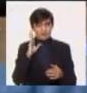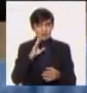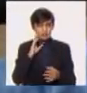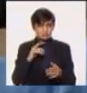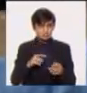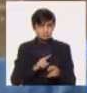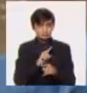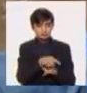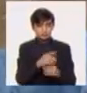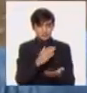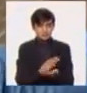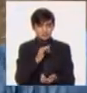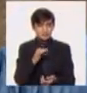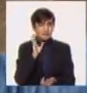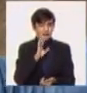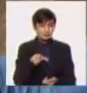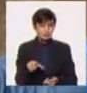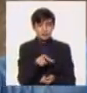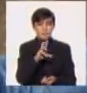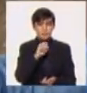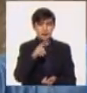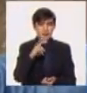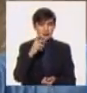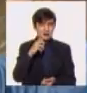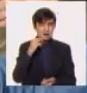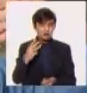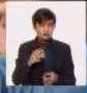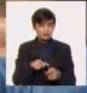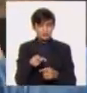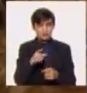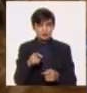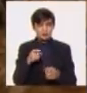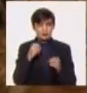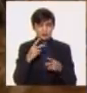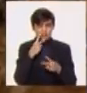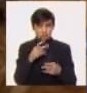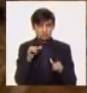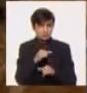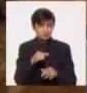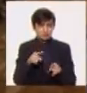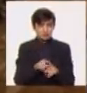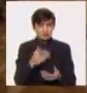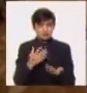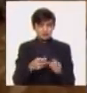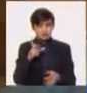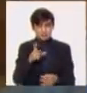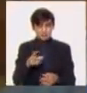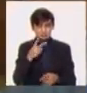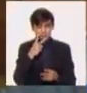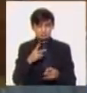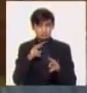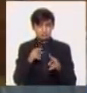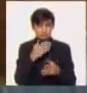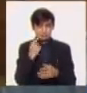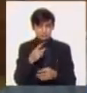жатыр. Ал су Балқашқа барып жатыр. Не деген экология бұл? Адамның крышасы болмаса былай істеп отырмайды ғой.